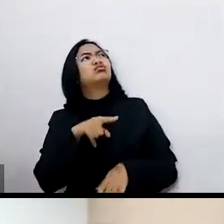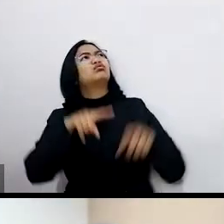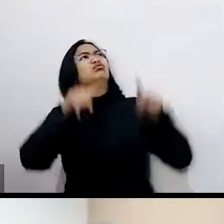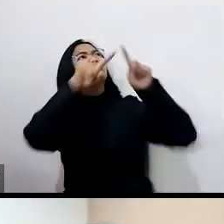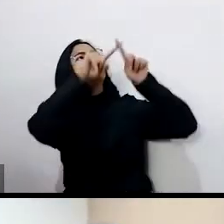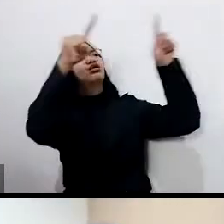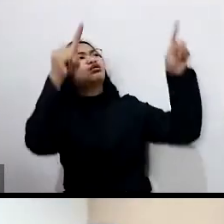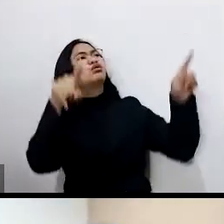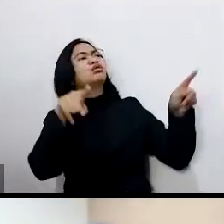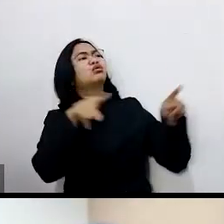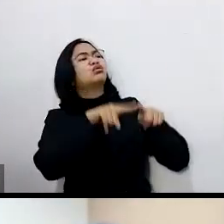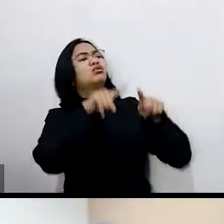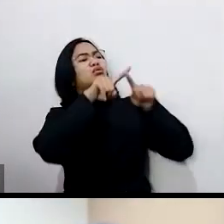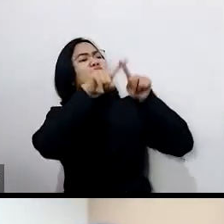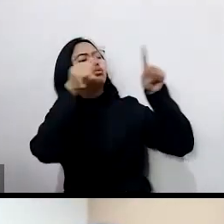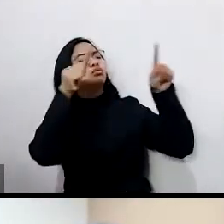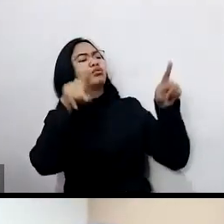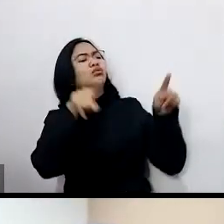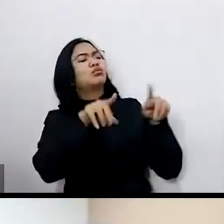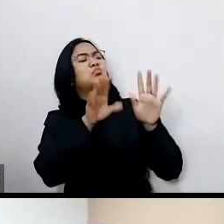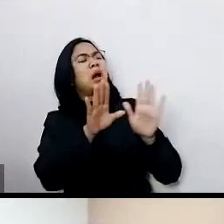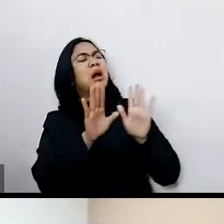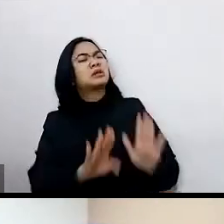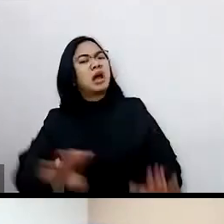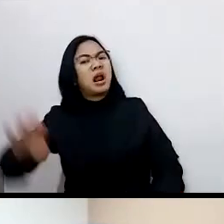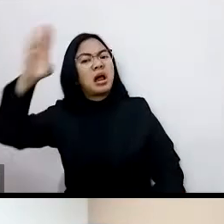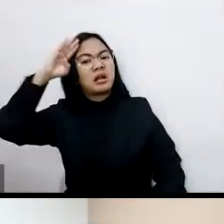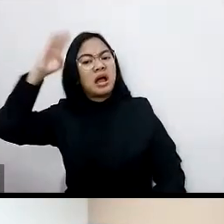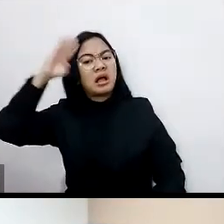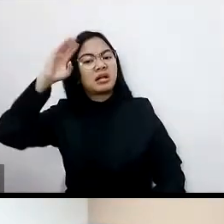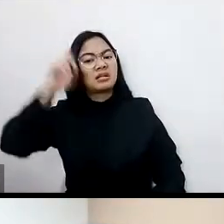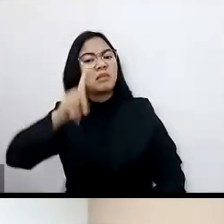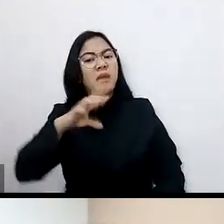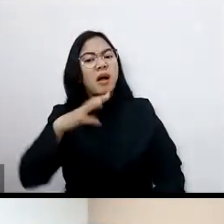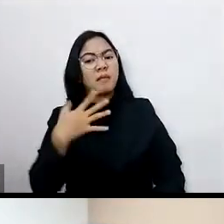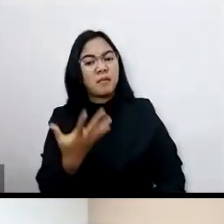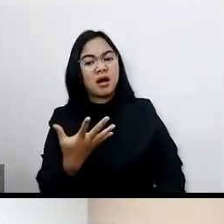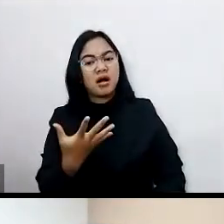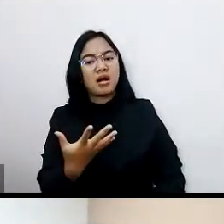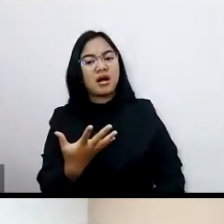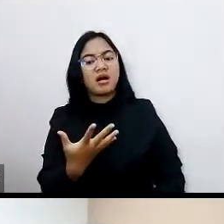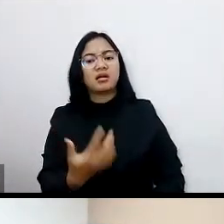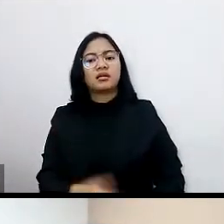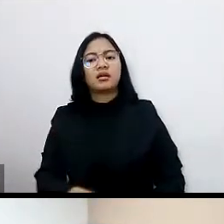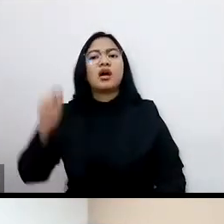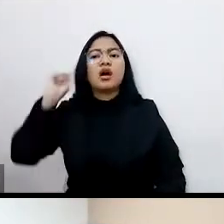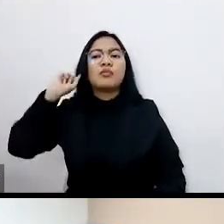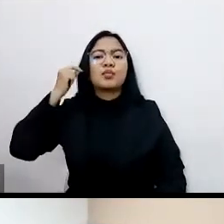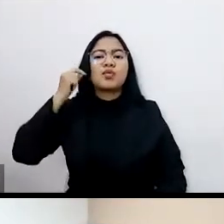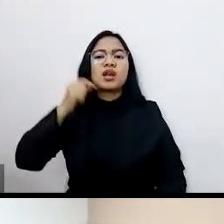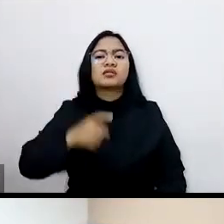nggak ada perempuannya gitu, kenapa kayak gitu, kok dianggap ya karena ternyata perempuan nggak dianggap lebih